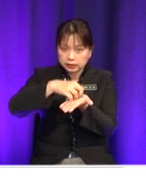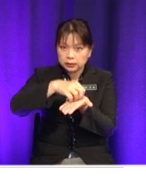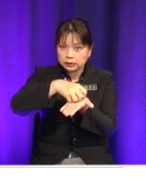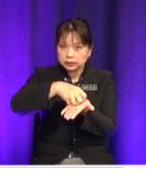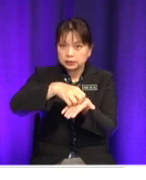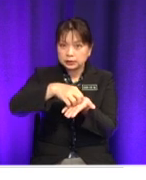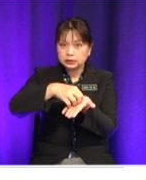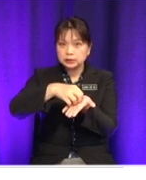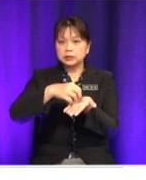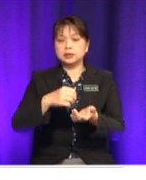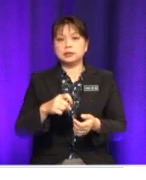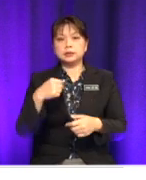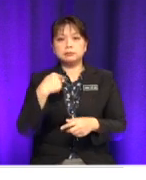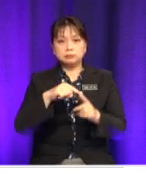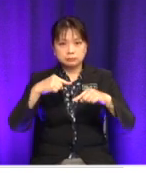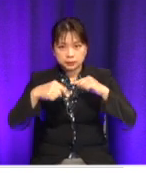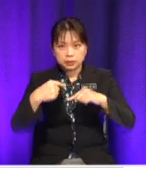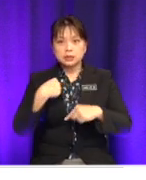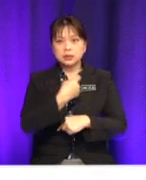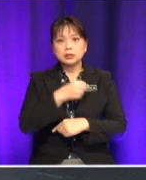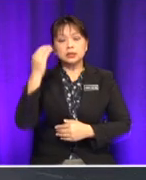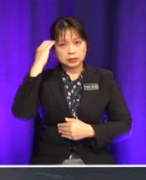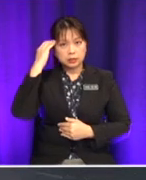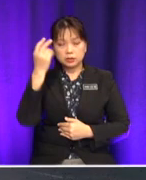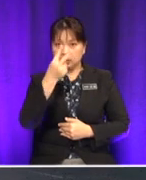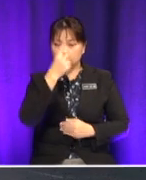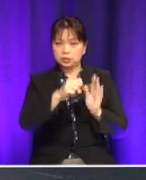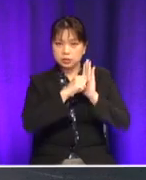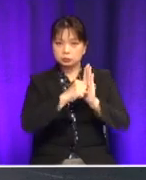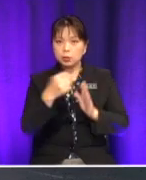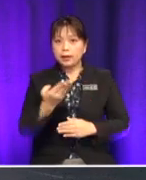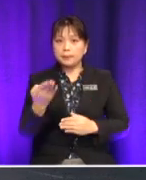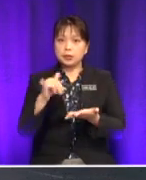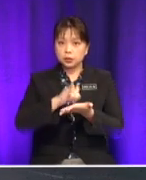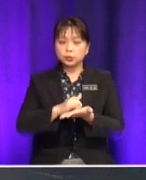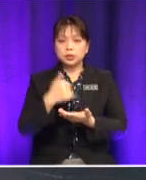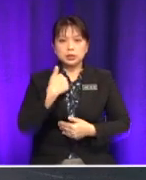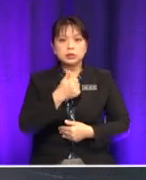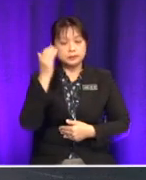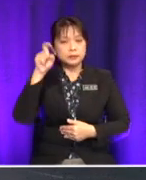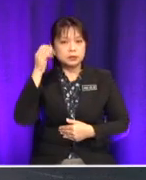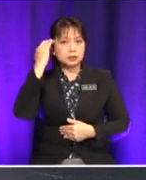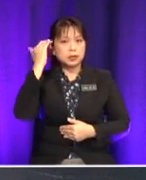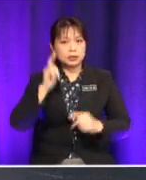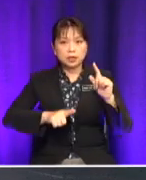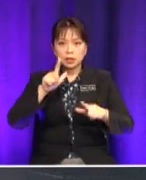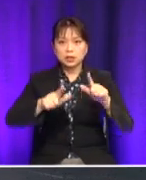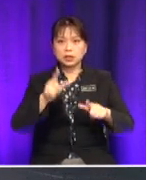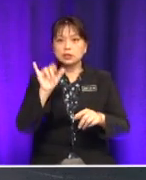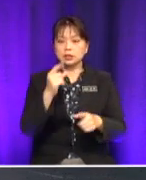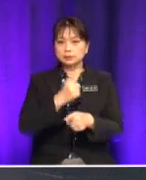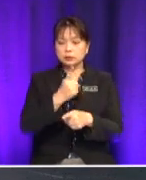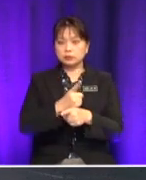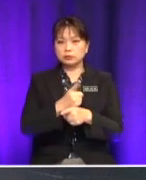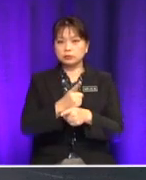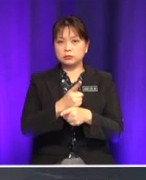itu perlulah tahu dia punya langkah-langkah cara pengendalian yang betul contoh bahan yang mudah menghakimilasi